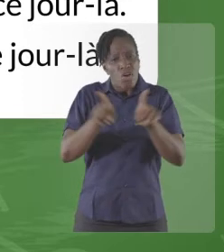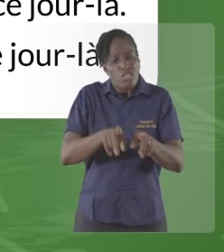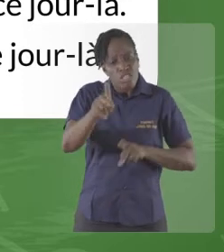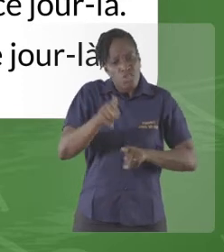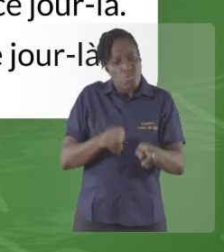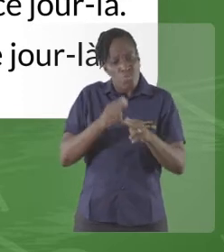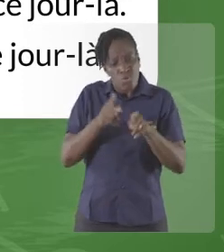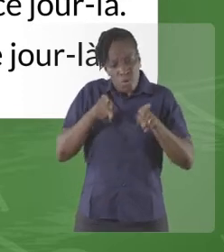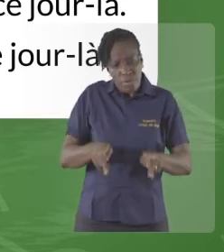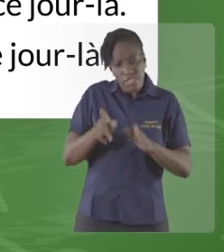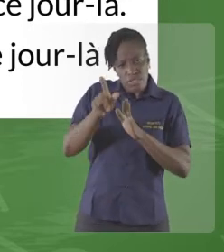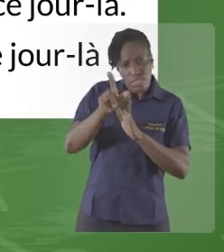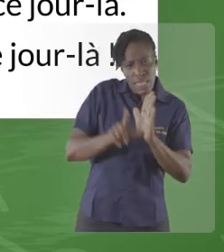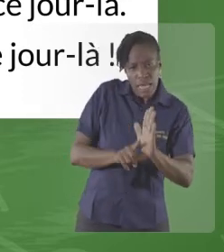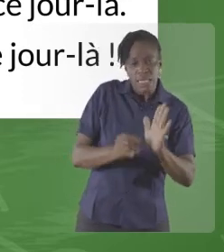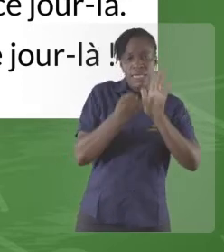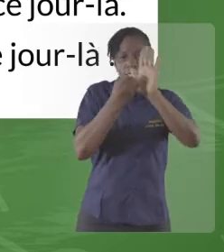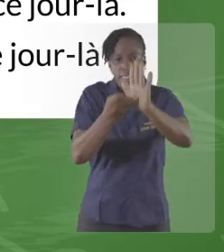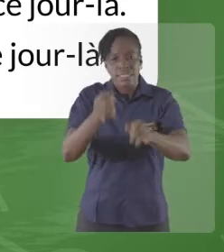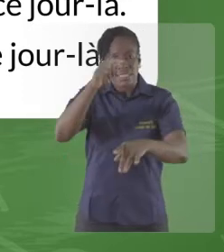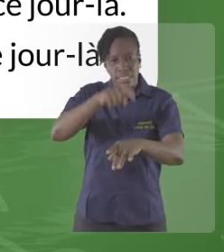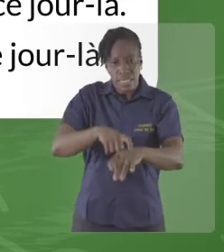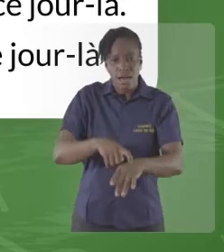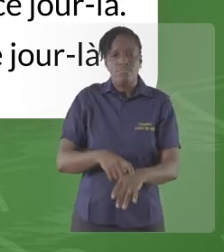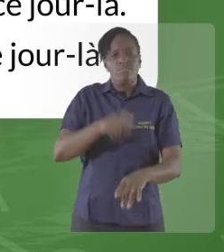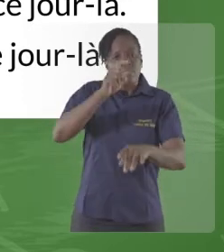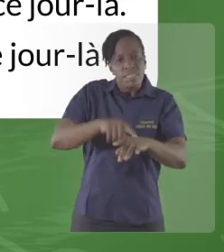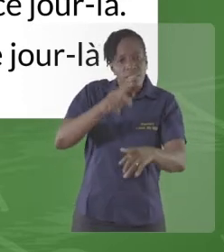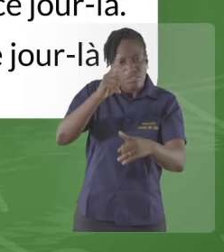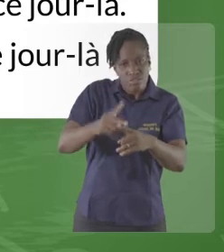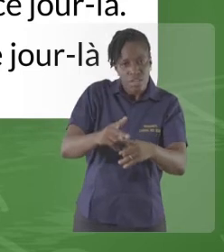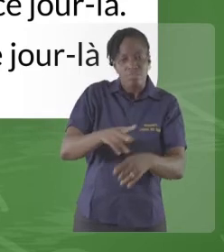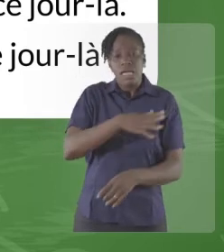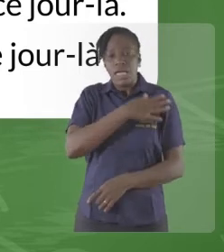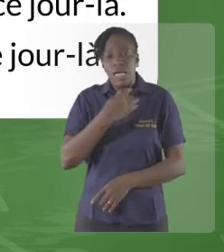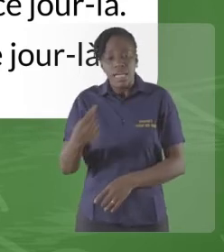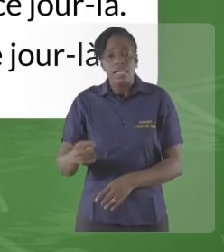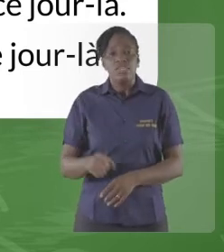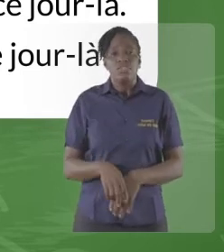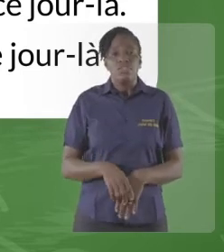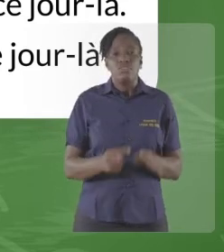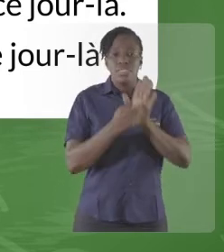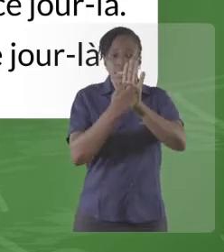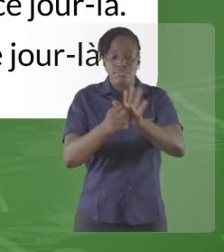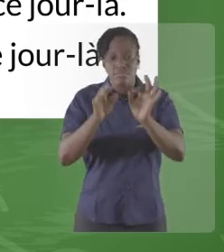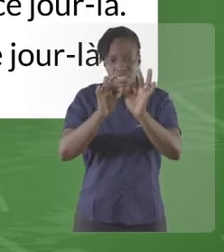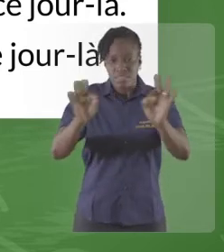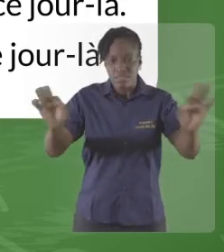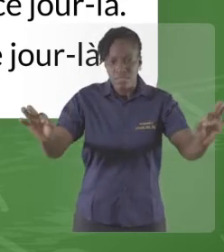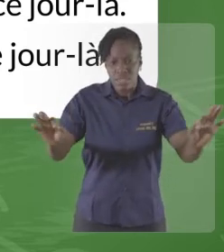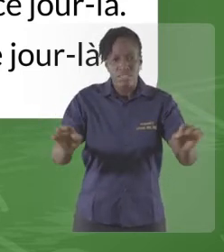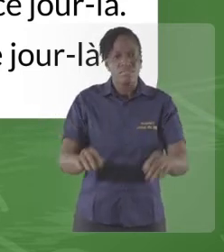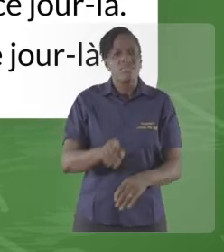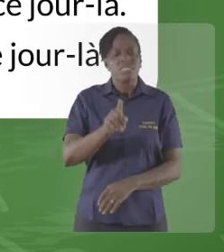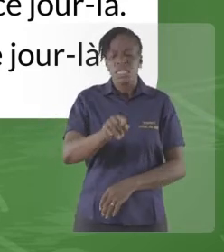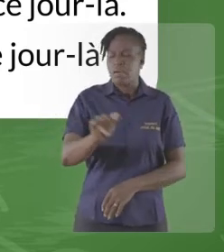personnel, l'indice de temps, le temps du verbe et le type de phrase qui sont les